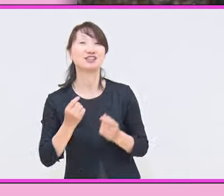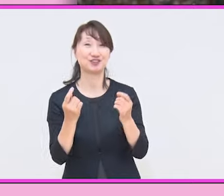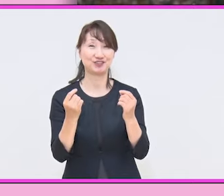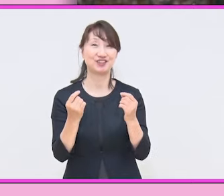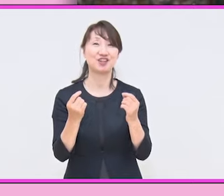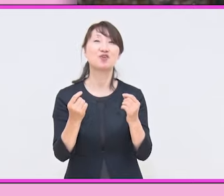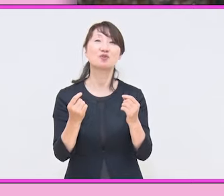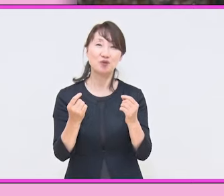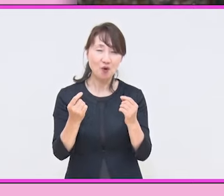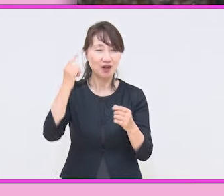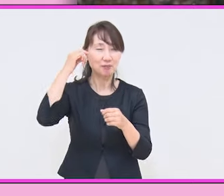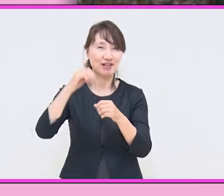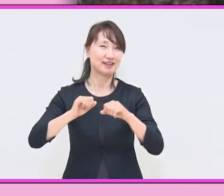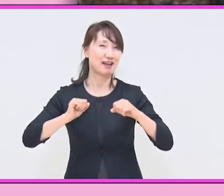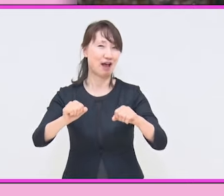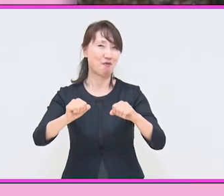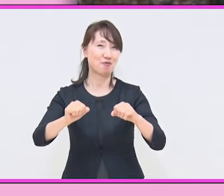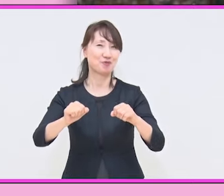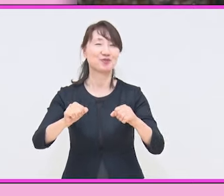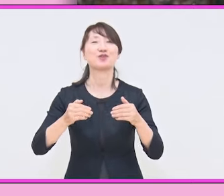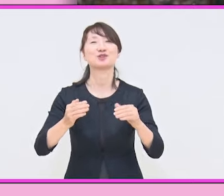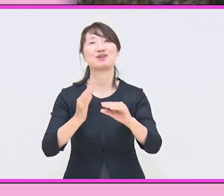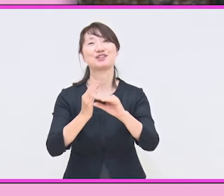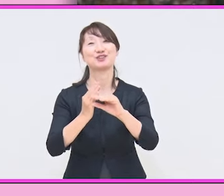でやろうということでやっております。